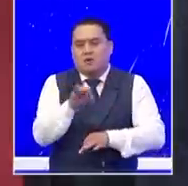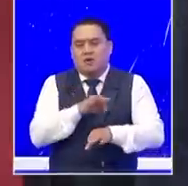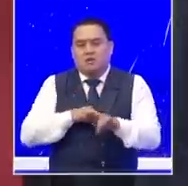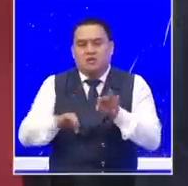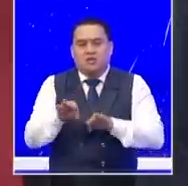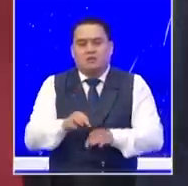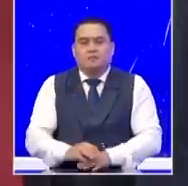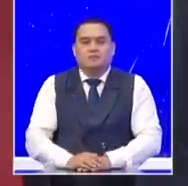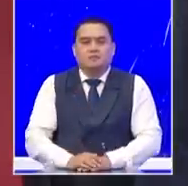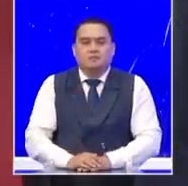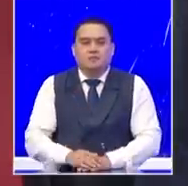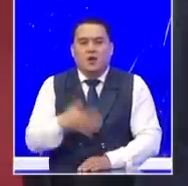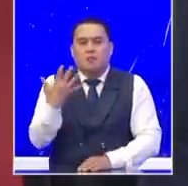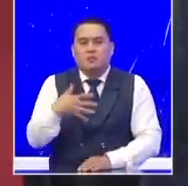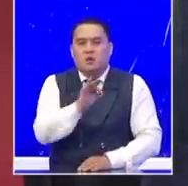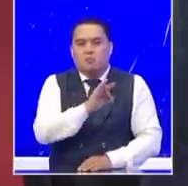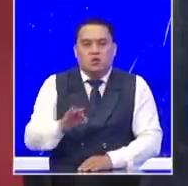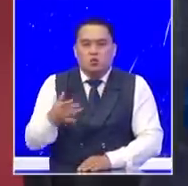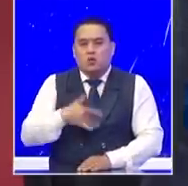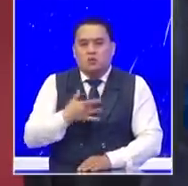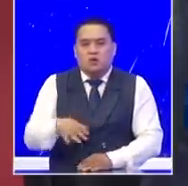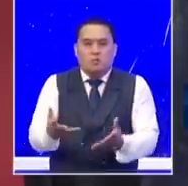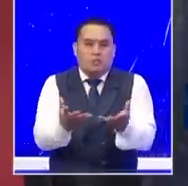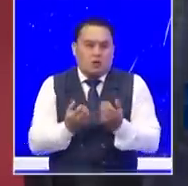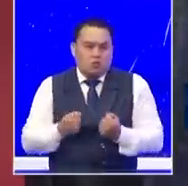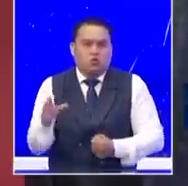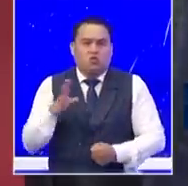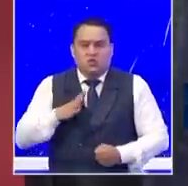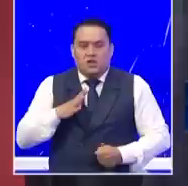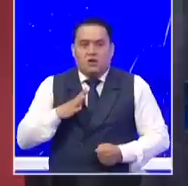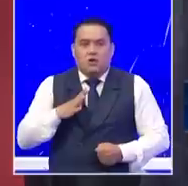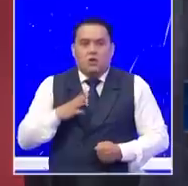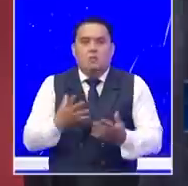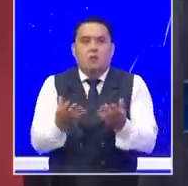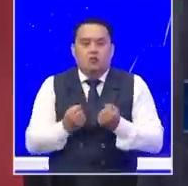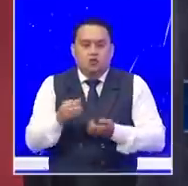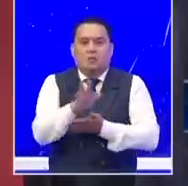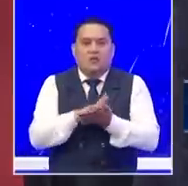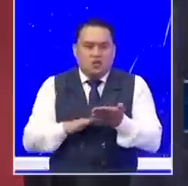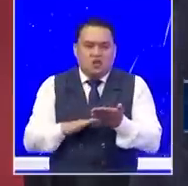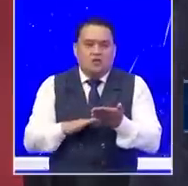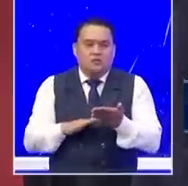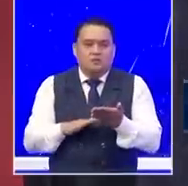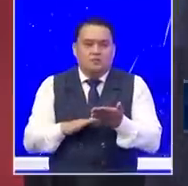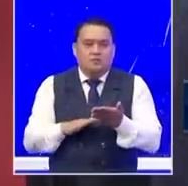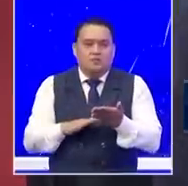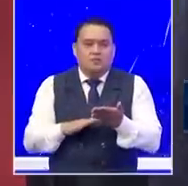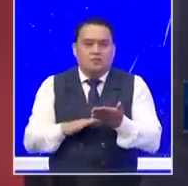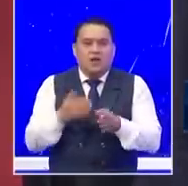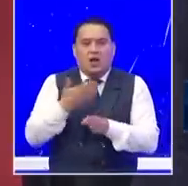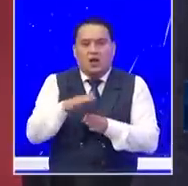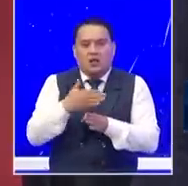работ. 50% удобрений получили, и также дальше удобрения получаем. Там кредитование